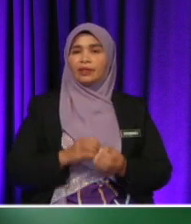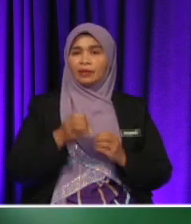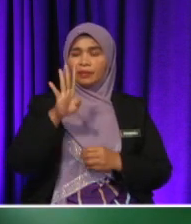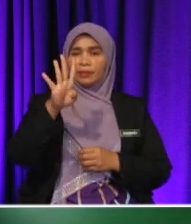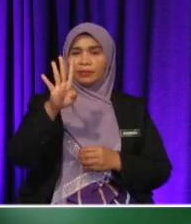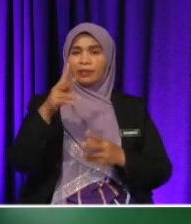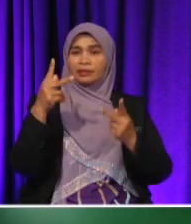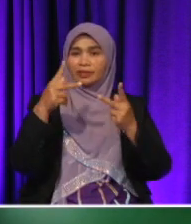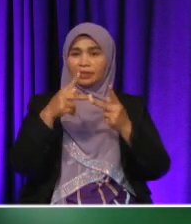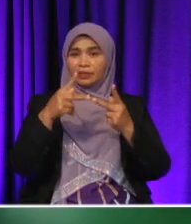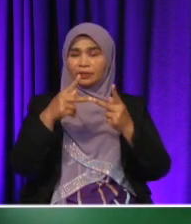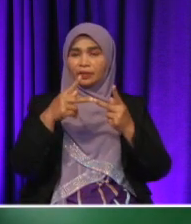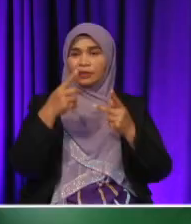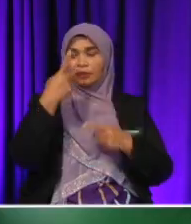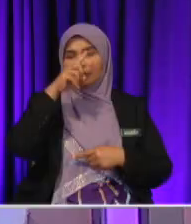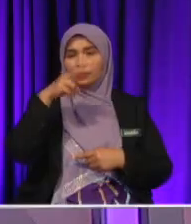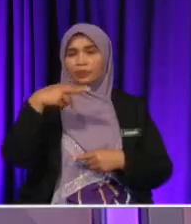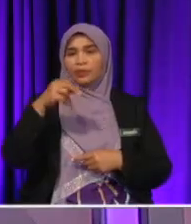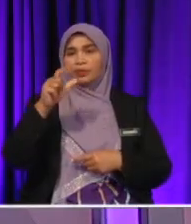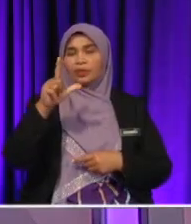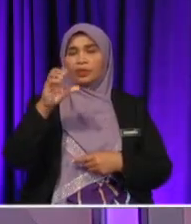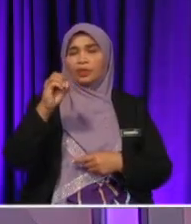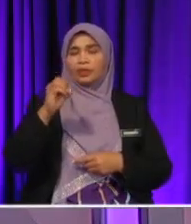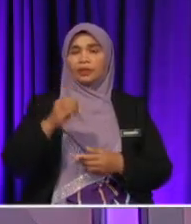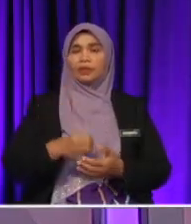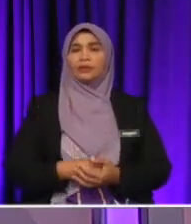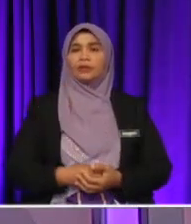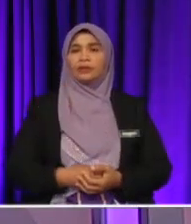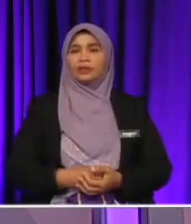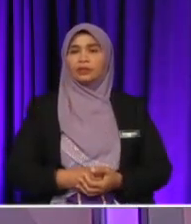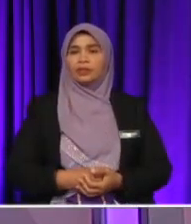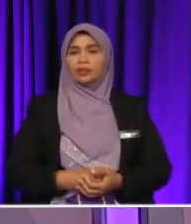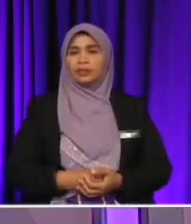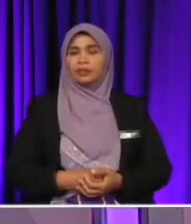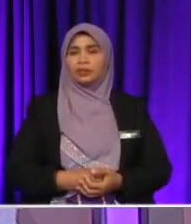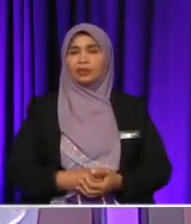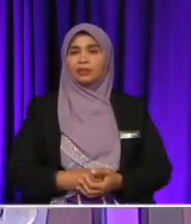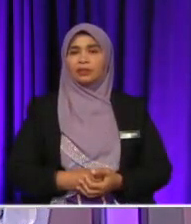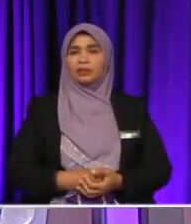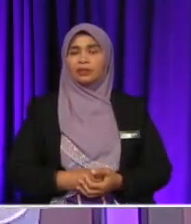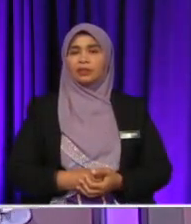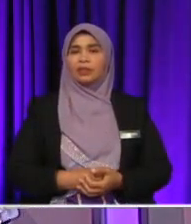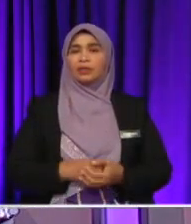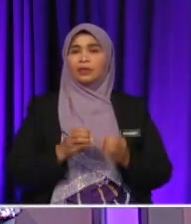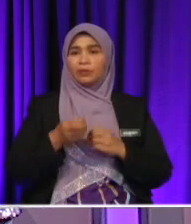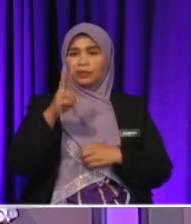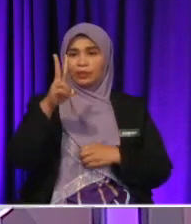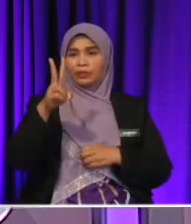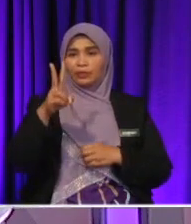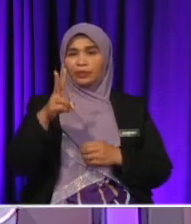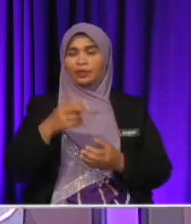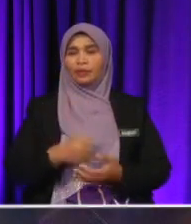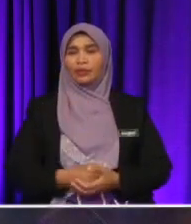4 ini adalah untuk hnov mesofi satu dua tiga empat nomor dua